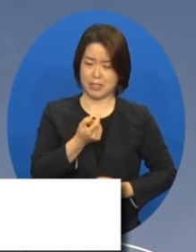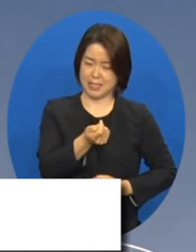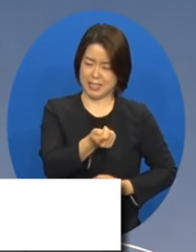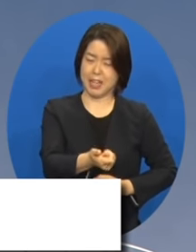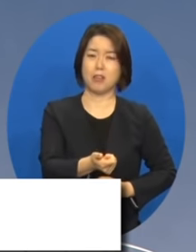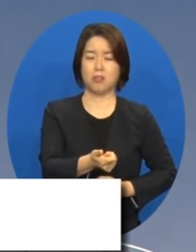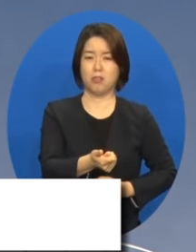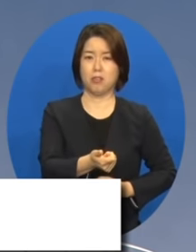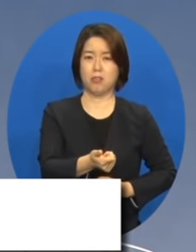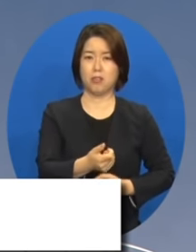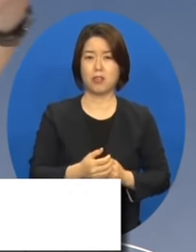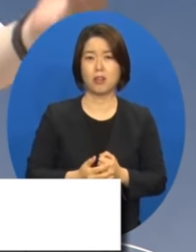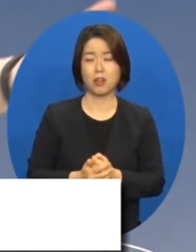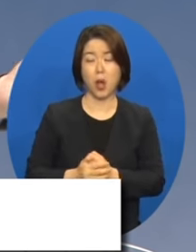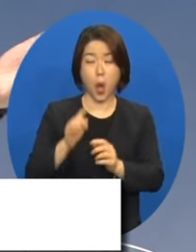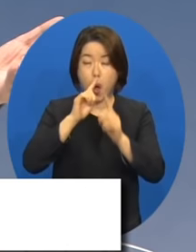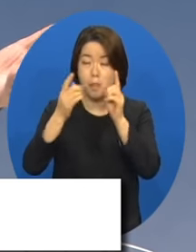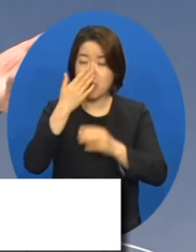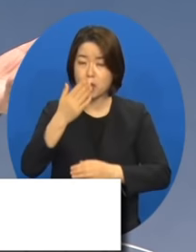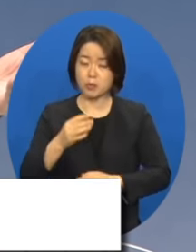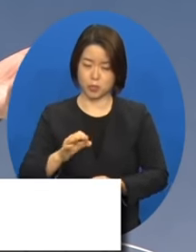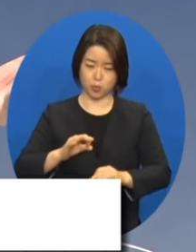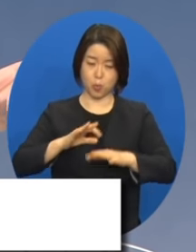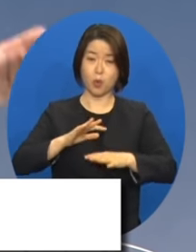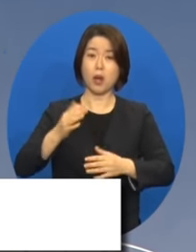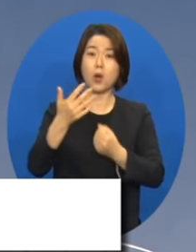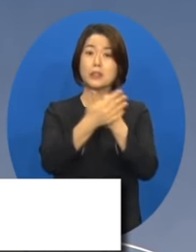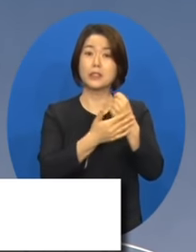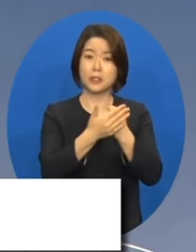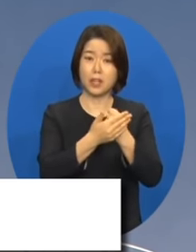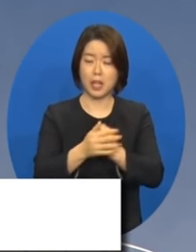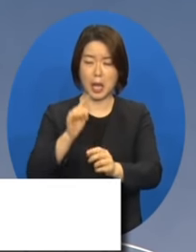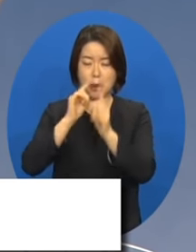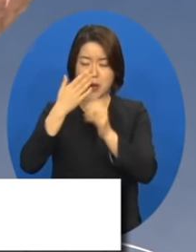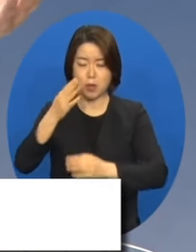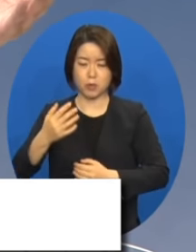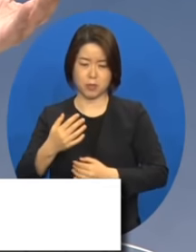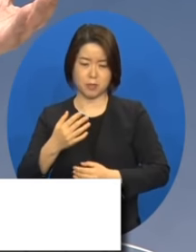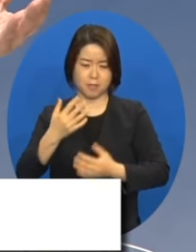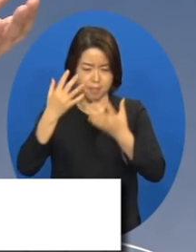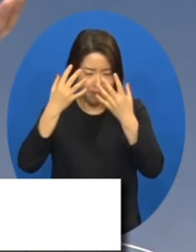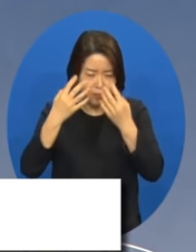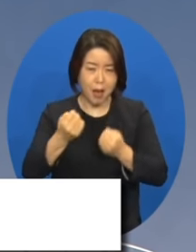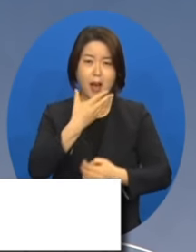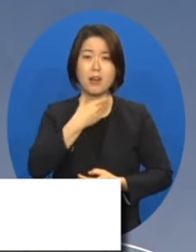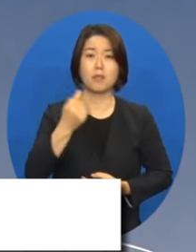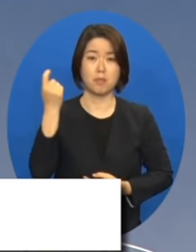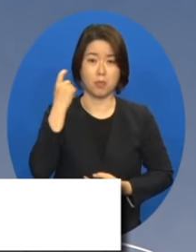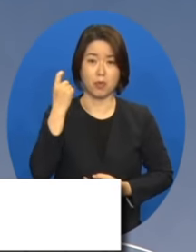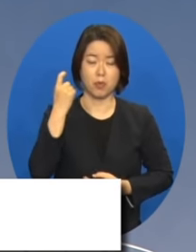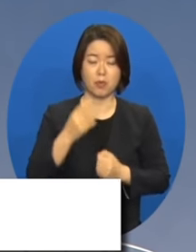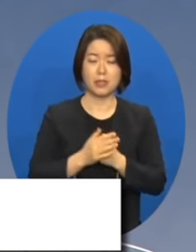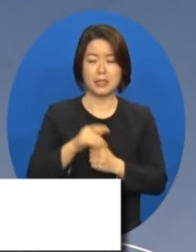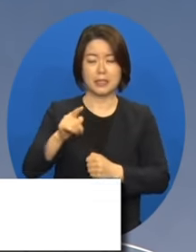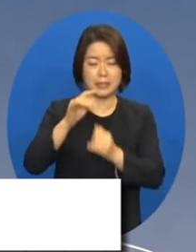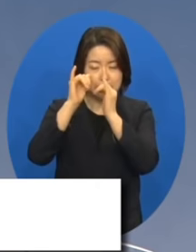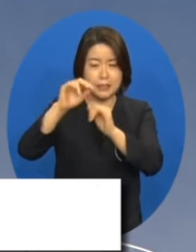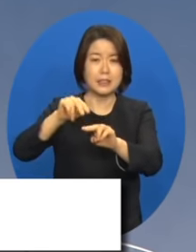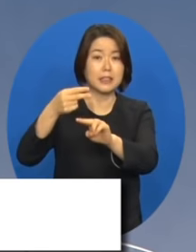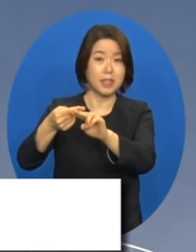것이라는 말할 수 없이 놀라운 은혜 말할 수 없이 놀라운 복 그 산국